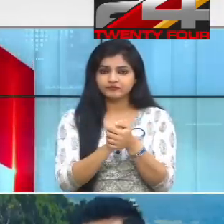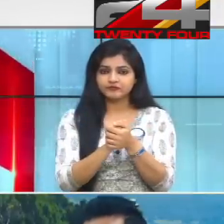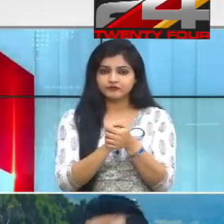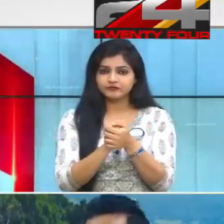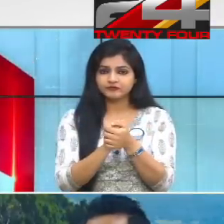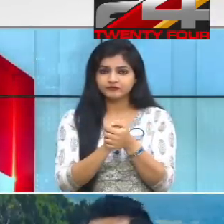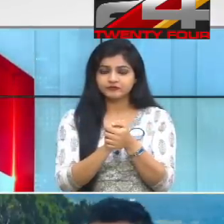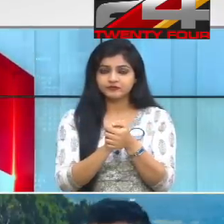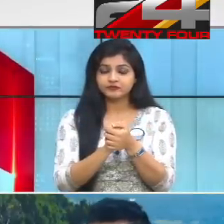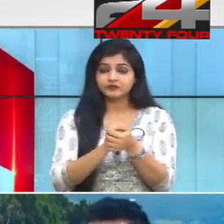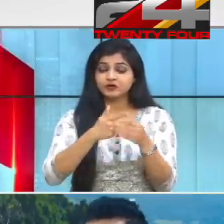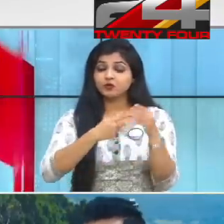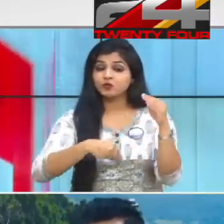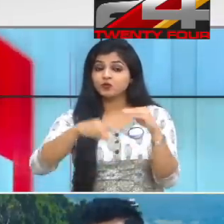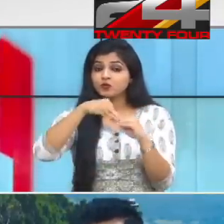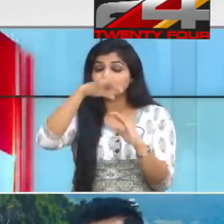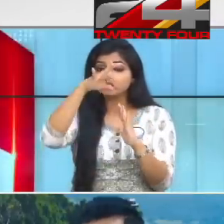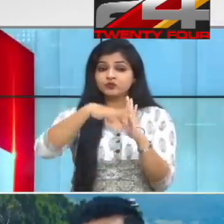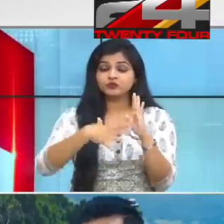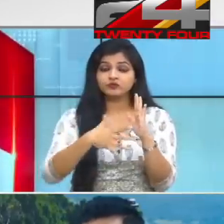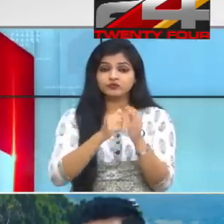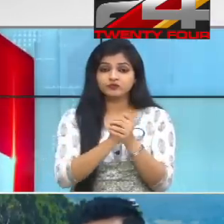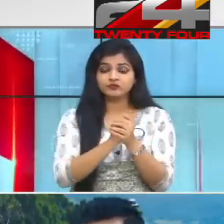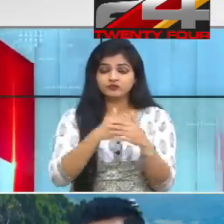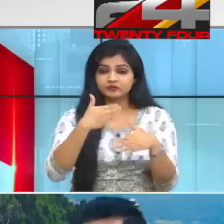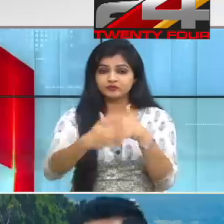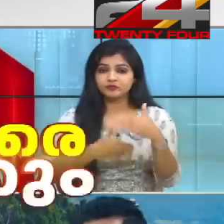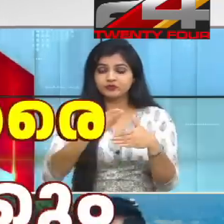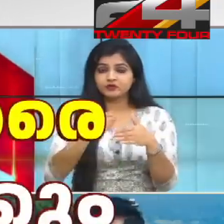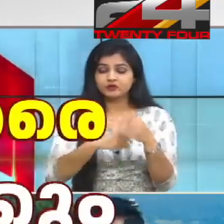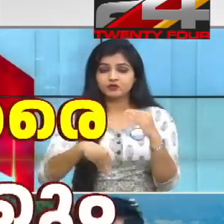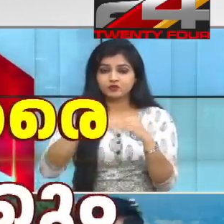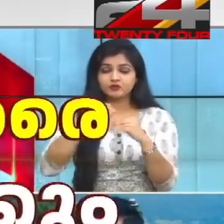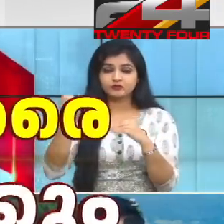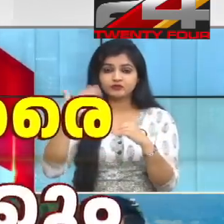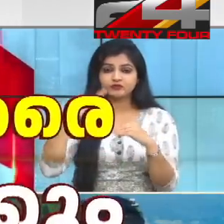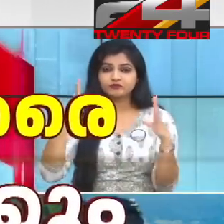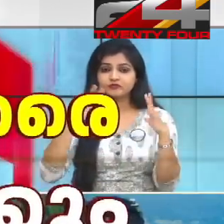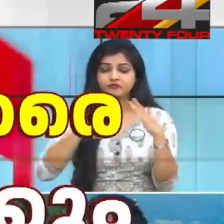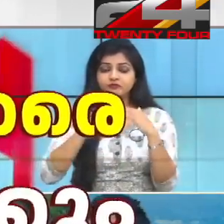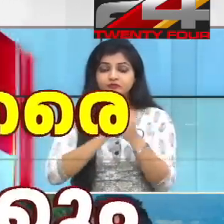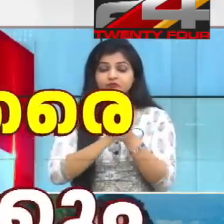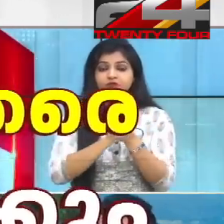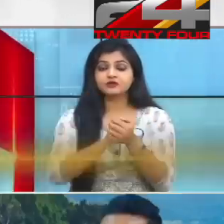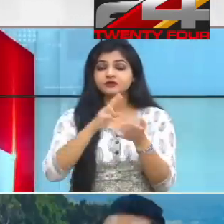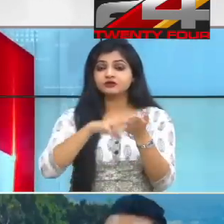പറഞ്ഞിട്ടുള്ളത്. അതിൻ്റെ കൂടുതൽ കാര്യങ്ങൾ ഇനിയും അറിയേണ്ടതുണ്ട്. നാഷണൽ സെൻറ്റർ ഫോർ